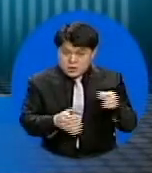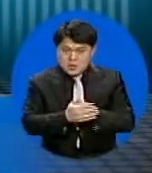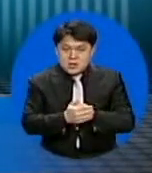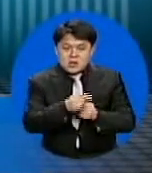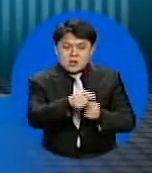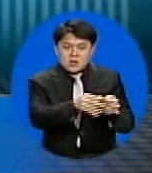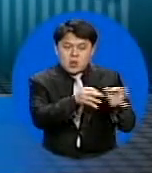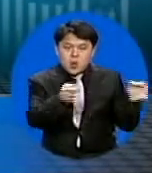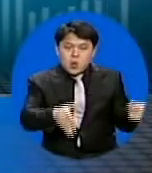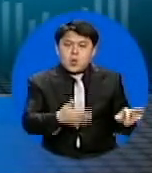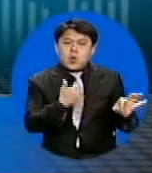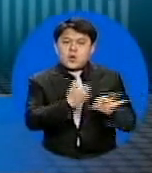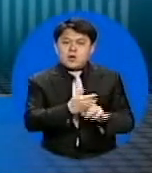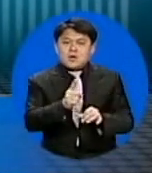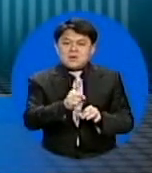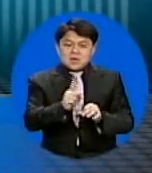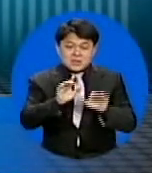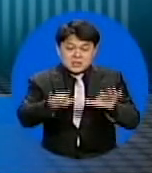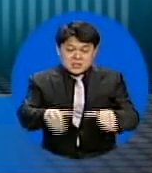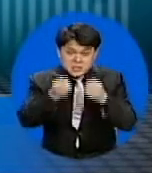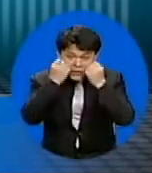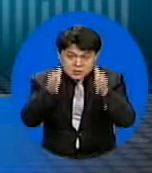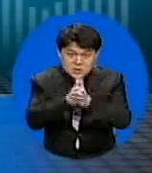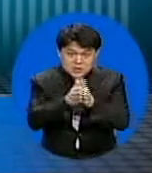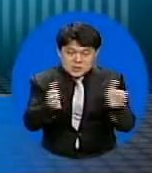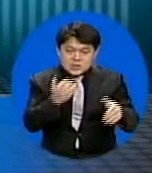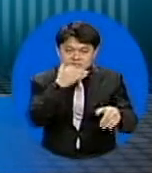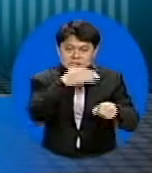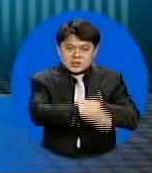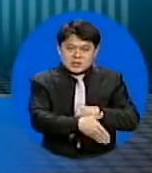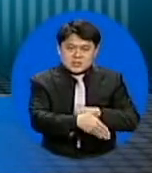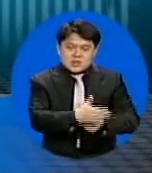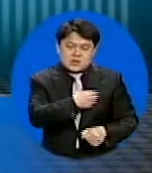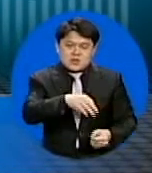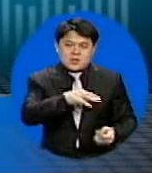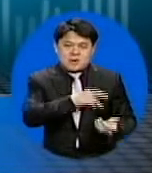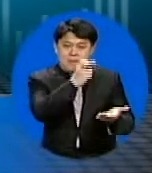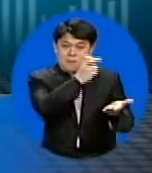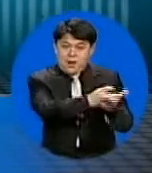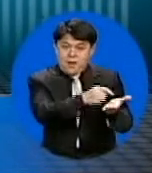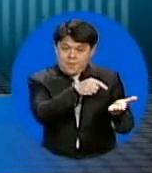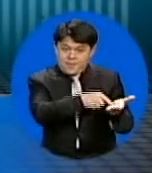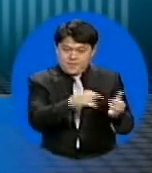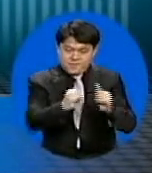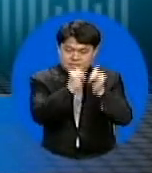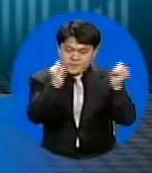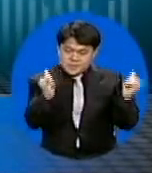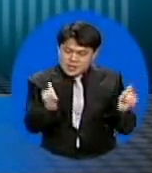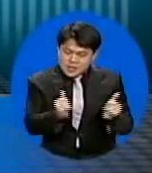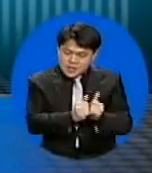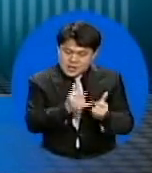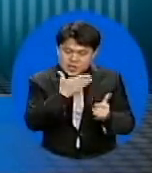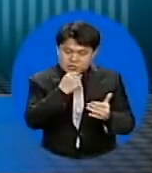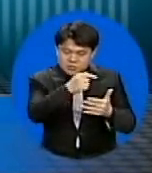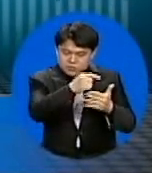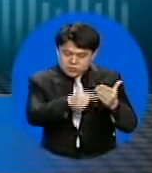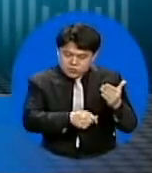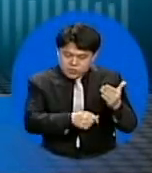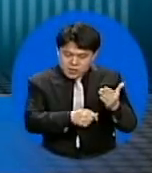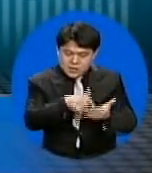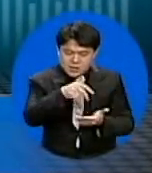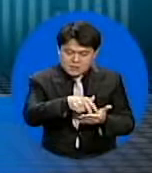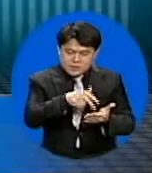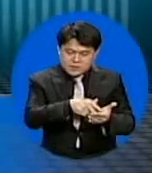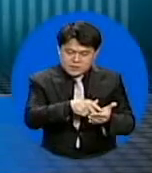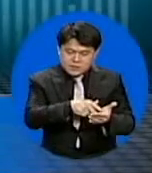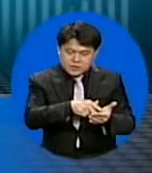구조가 오래되다 보면 아무래도 새로 시작되는 서울형 기초보장제도의 네. 그 사회복지 프로그램에서의 품질 같은 것도